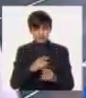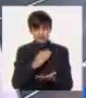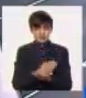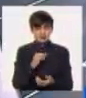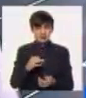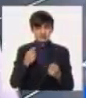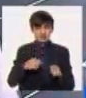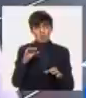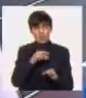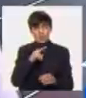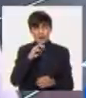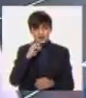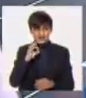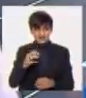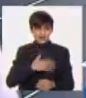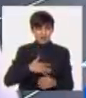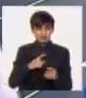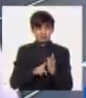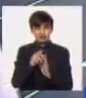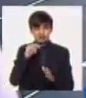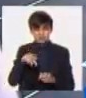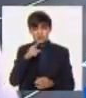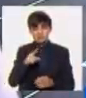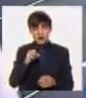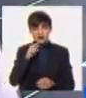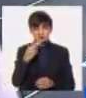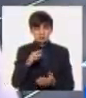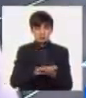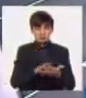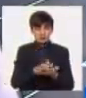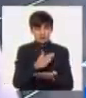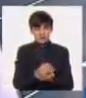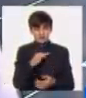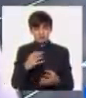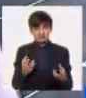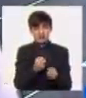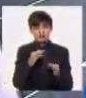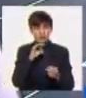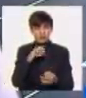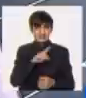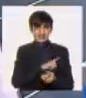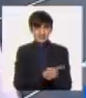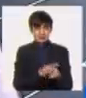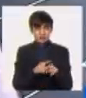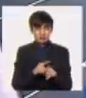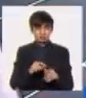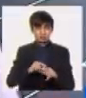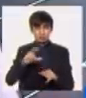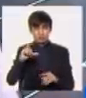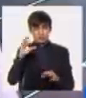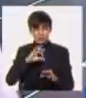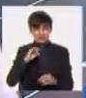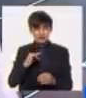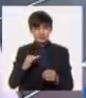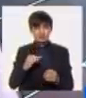рыночной паники их акции остались стабильными. Поэтому при восстановлении рынка и сохранении фундаментальной силы по росту выручки и